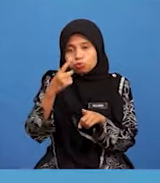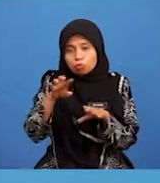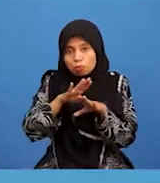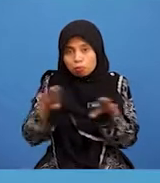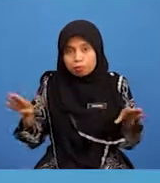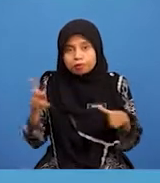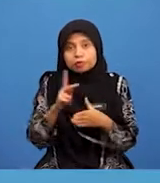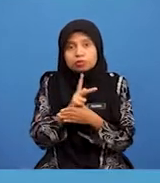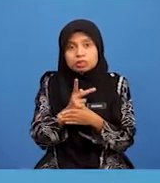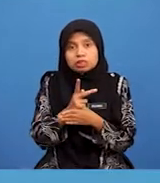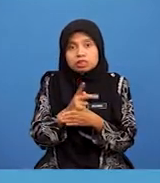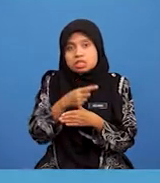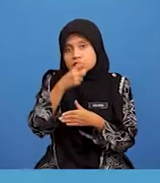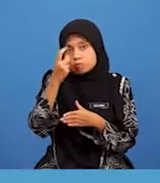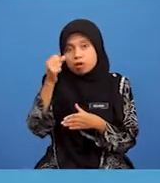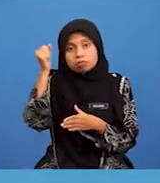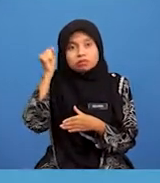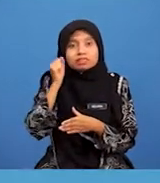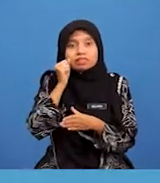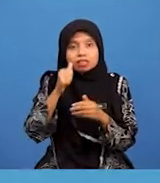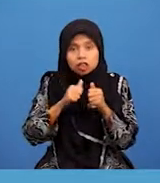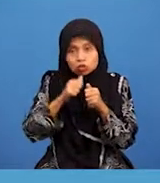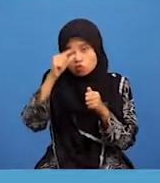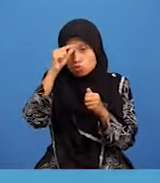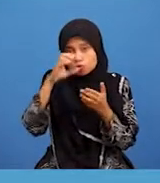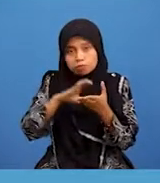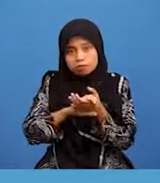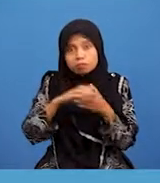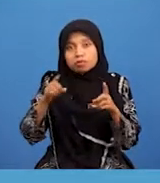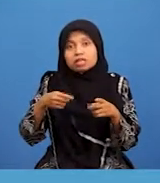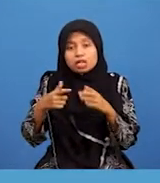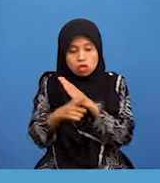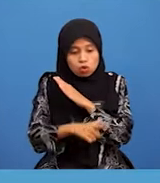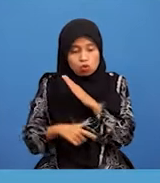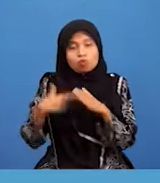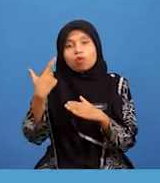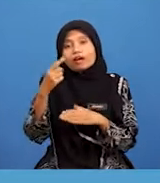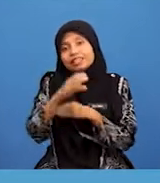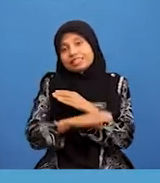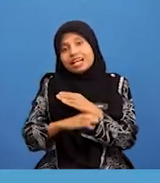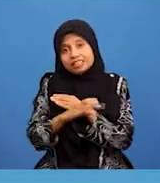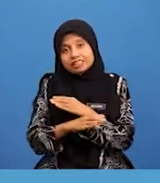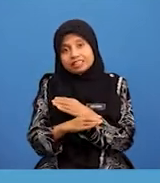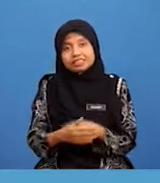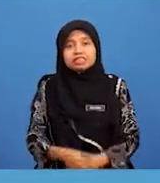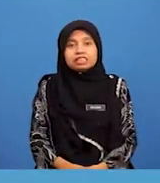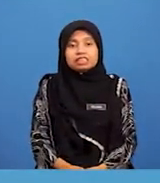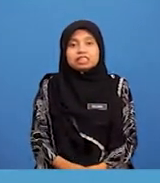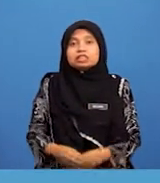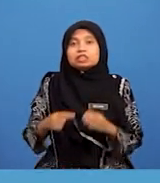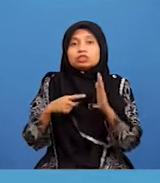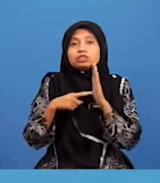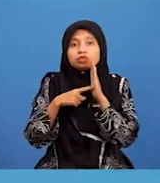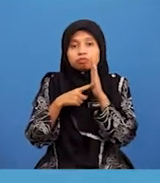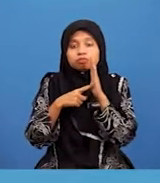mereka kerana Sarah mengikut suaminya berhijrah ke luar negara. Berikut adalah penyata kedudukan kewangan